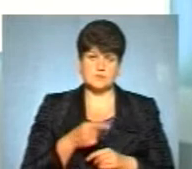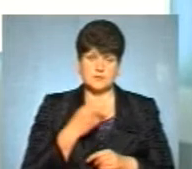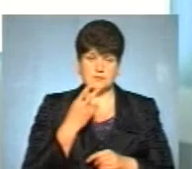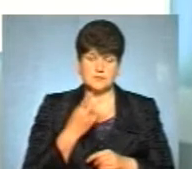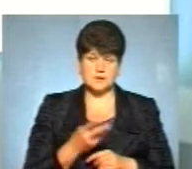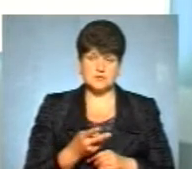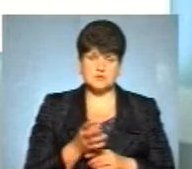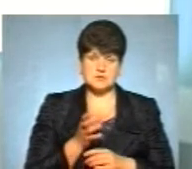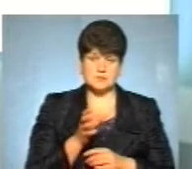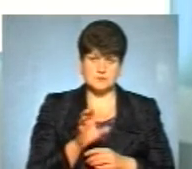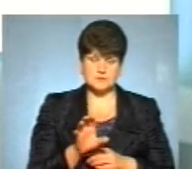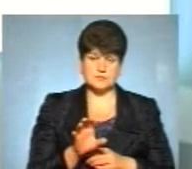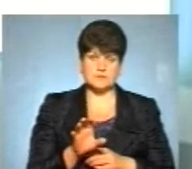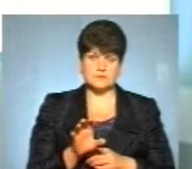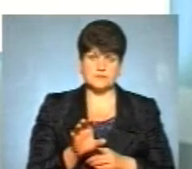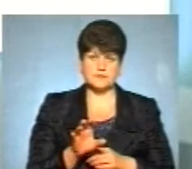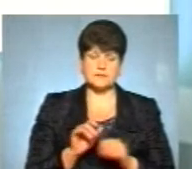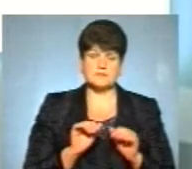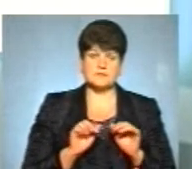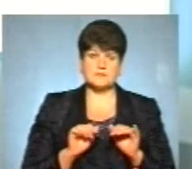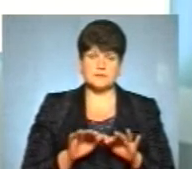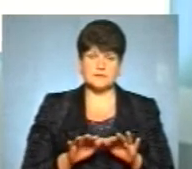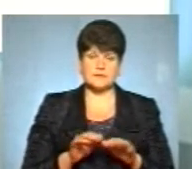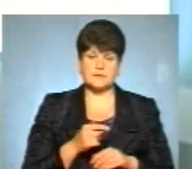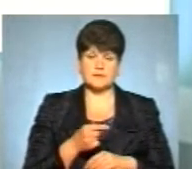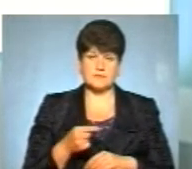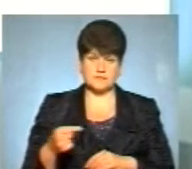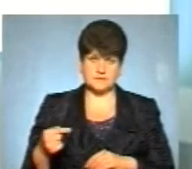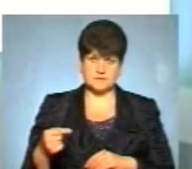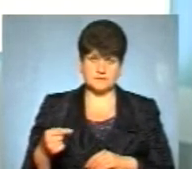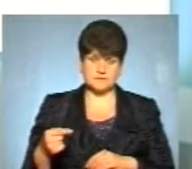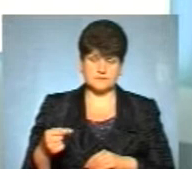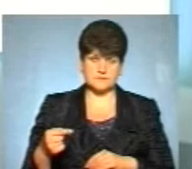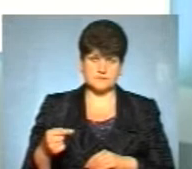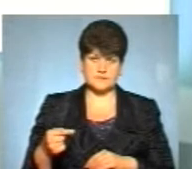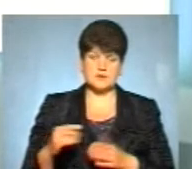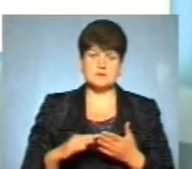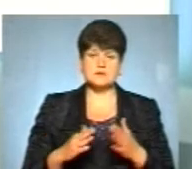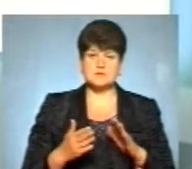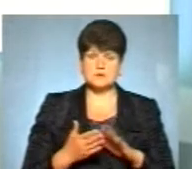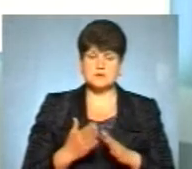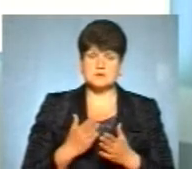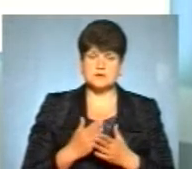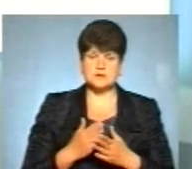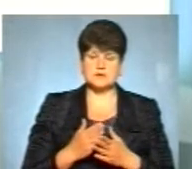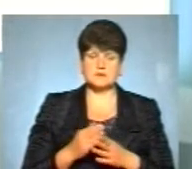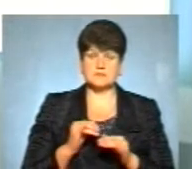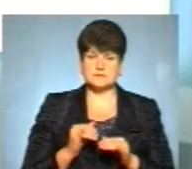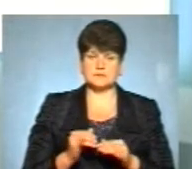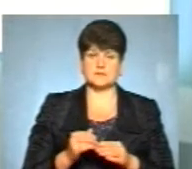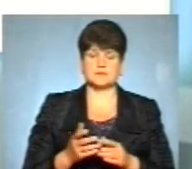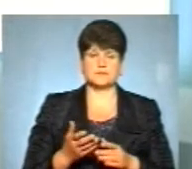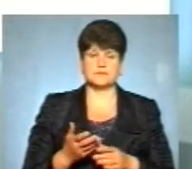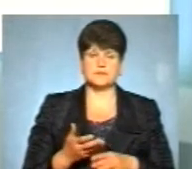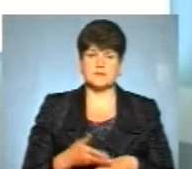з репортажу, з ефіру, тенденції негативні і епідситуація є нестабільна і напружена.